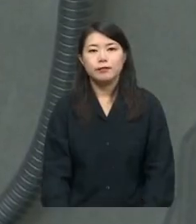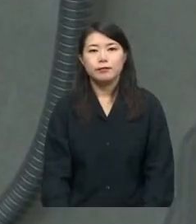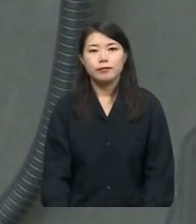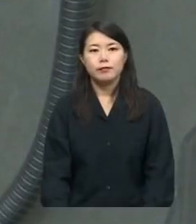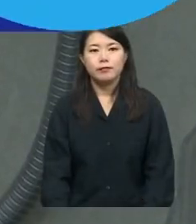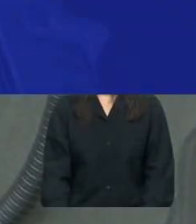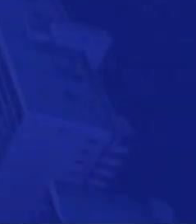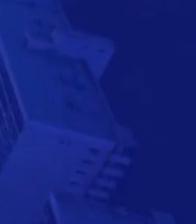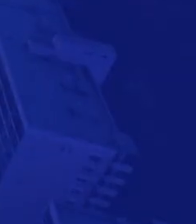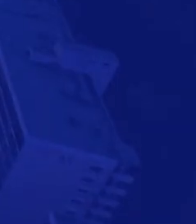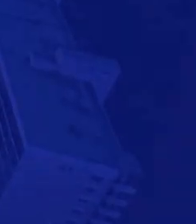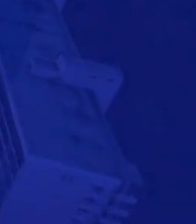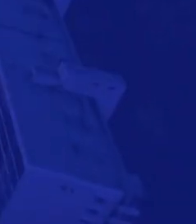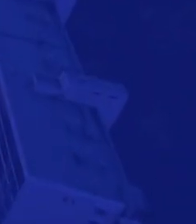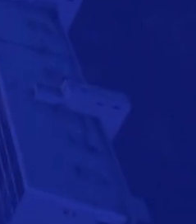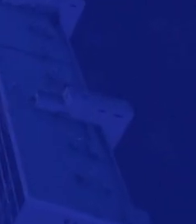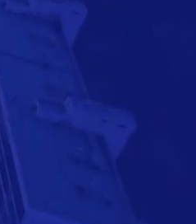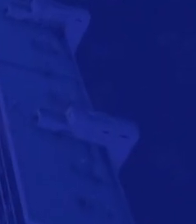됐습니다